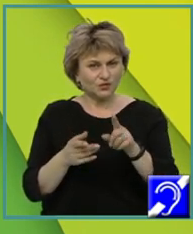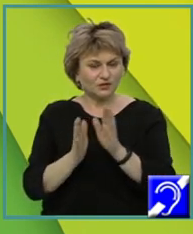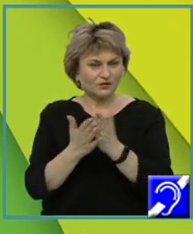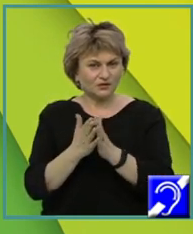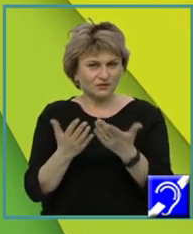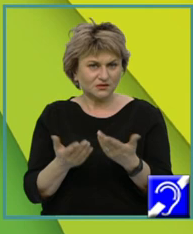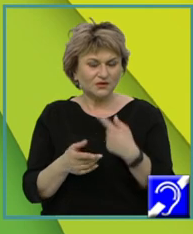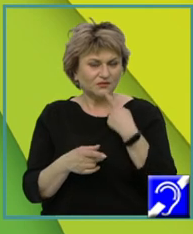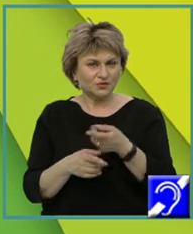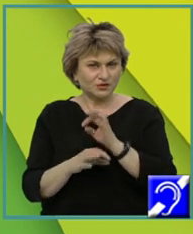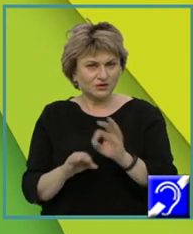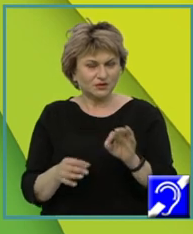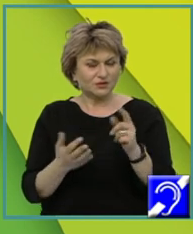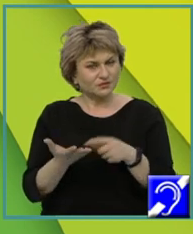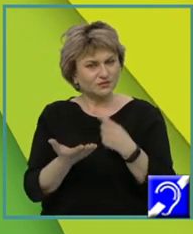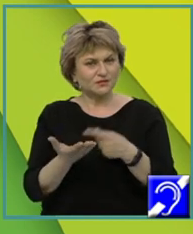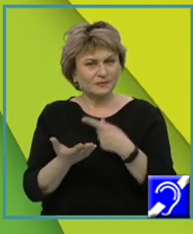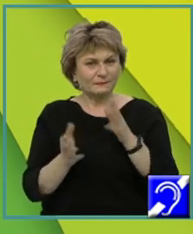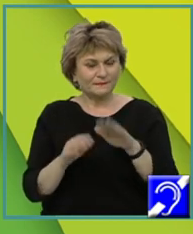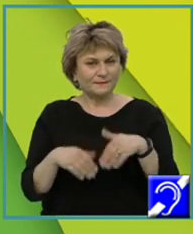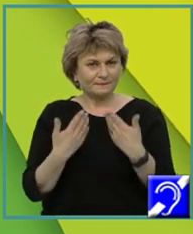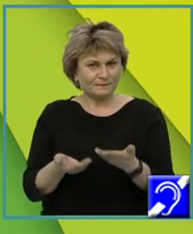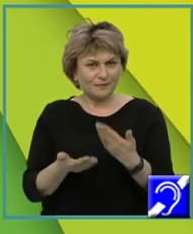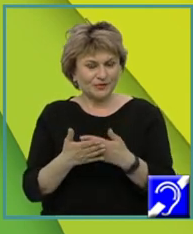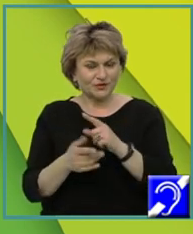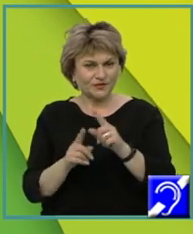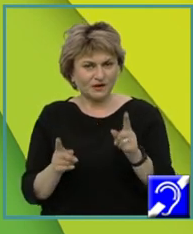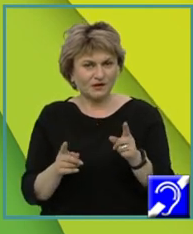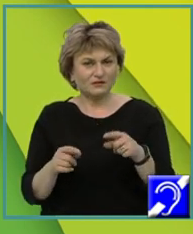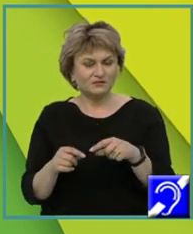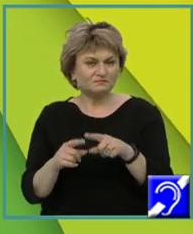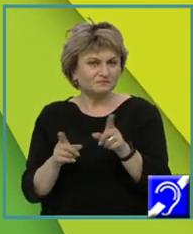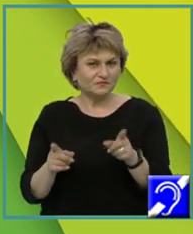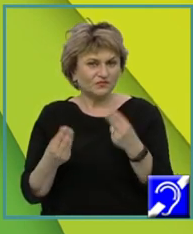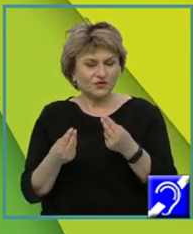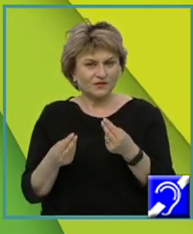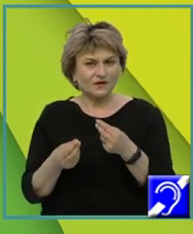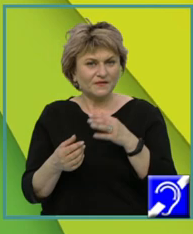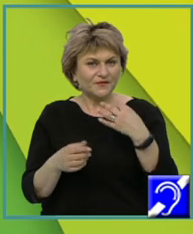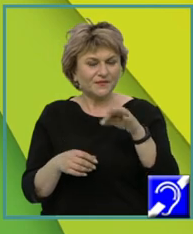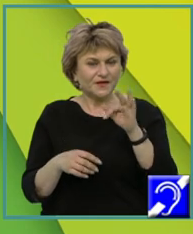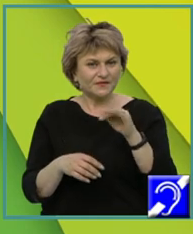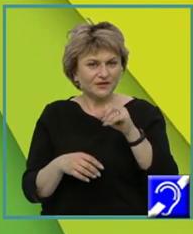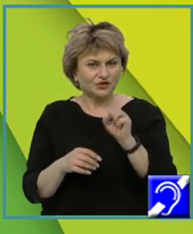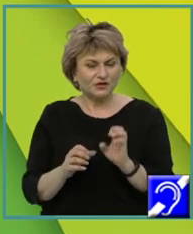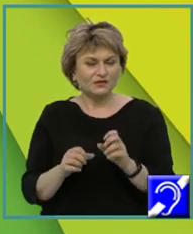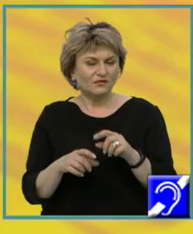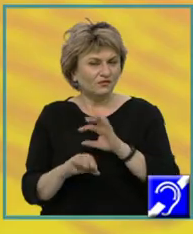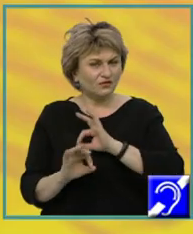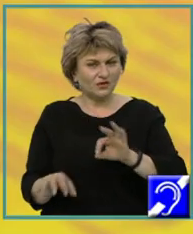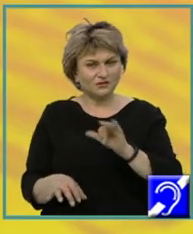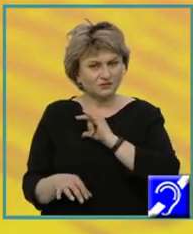va asigur că lectura romanului ar oferi pentru fiecare dintre ei niște fișe extrem de